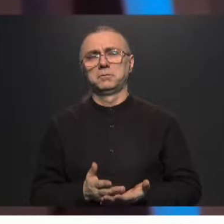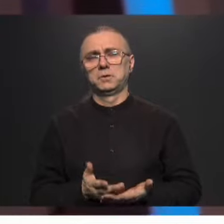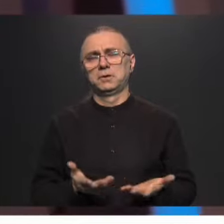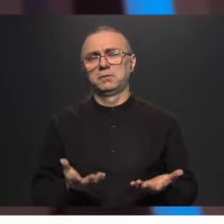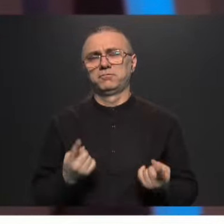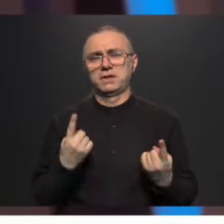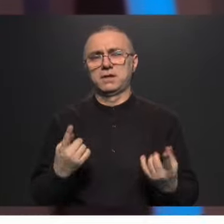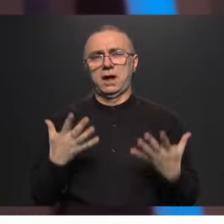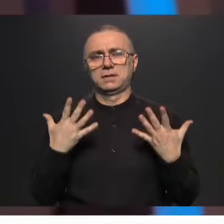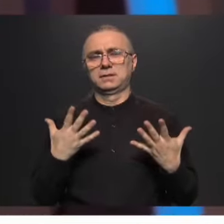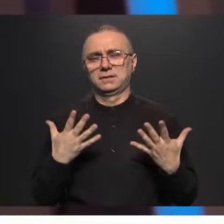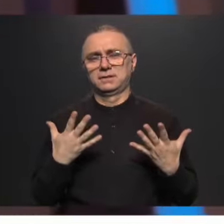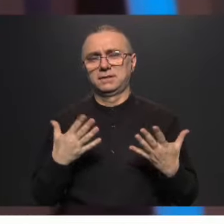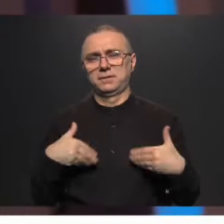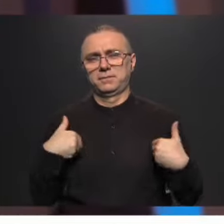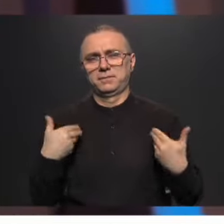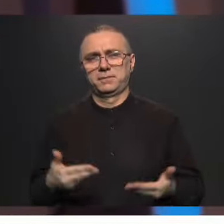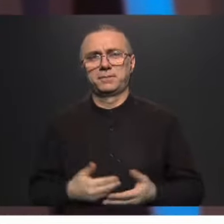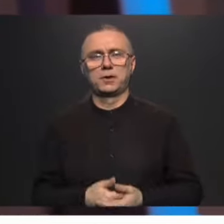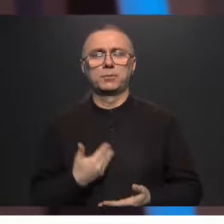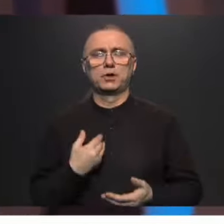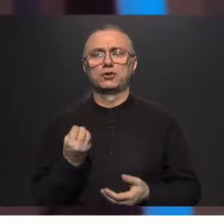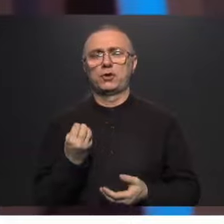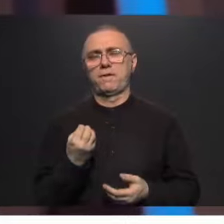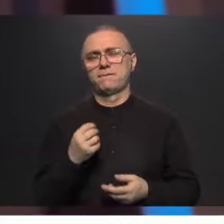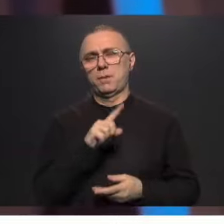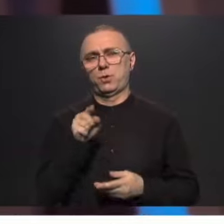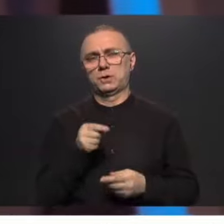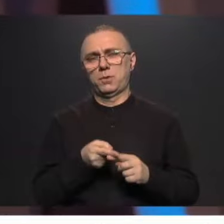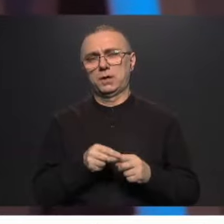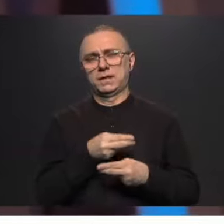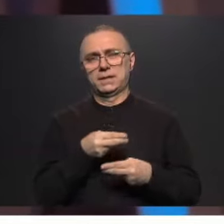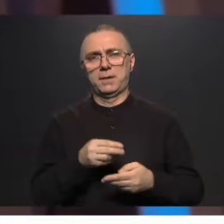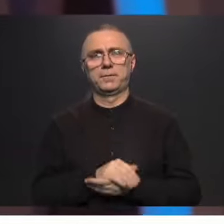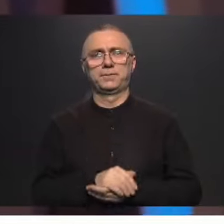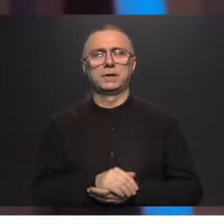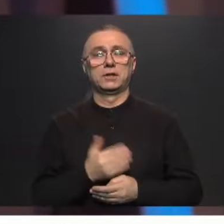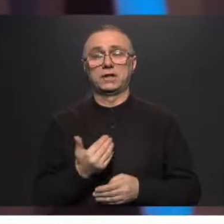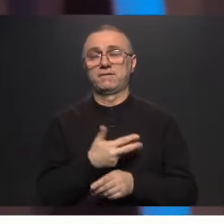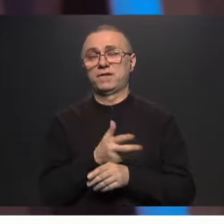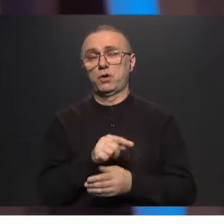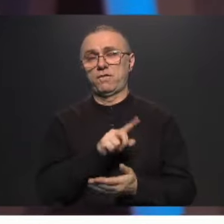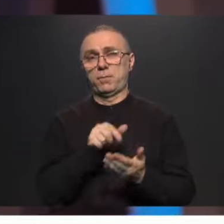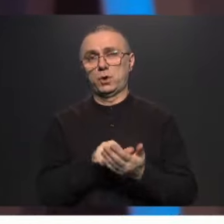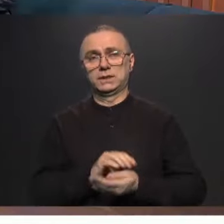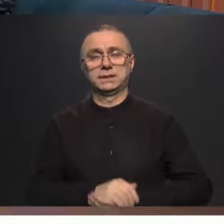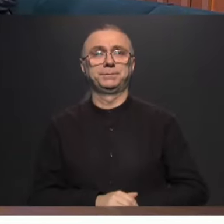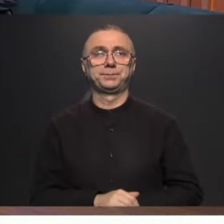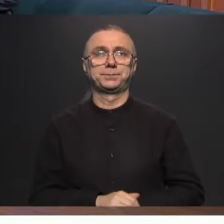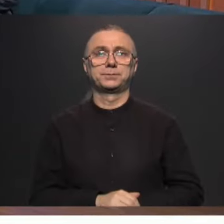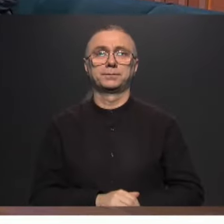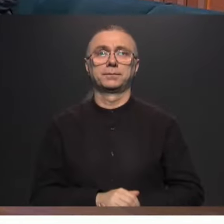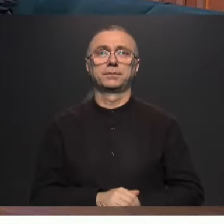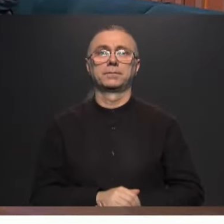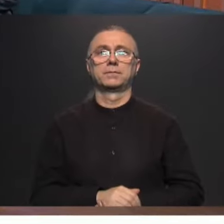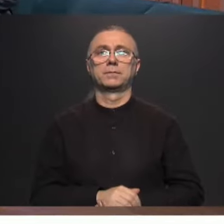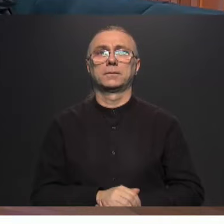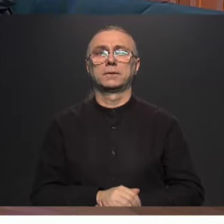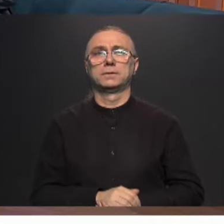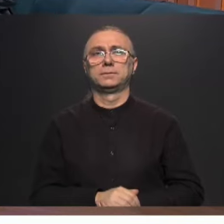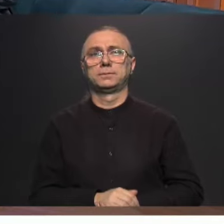очень явственные. У меня еще будут вопросы по этой теме, но сейчас у нас есть видео-вопрос, давайте послушаем. Здравствуйте,